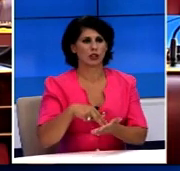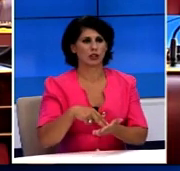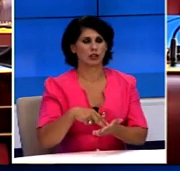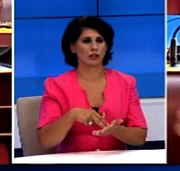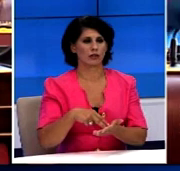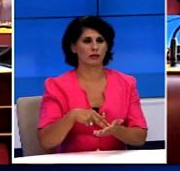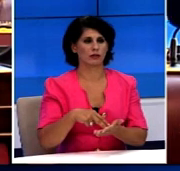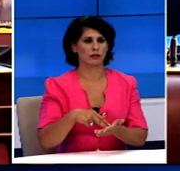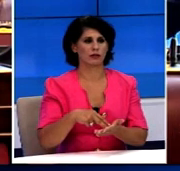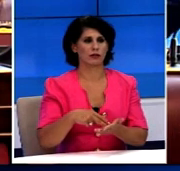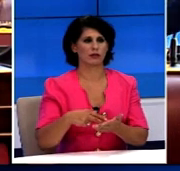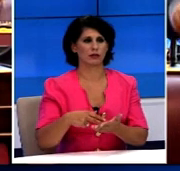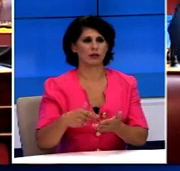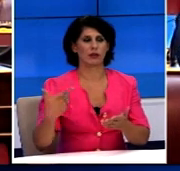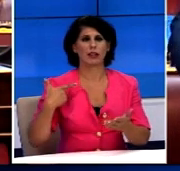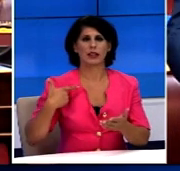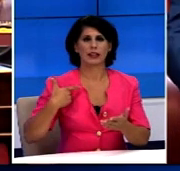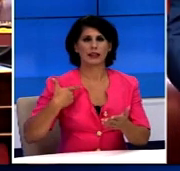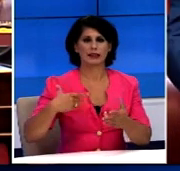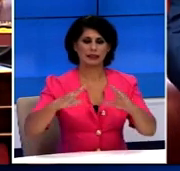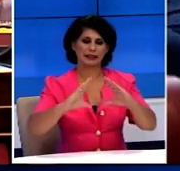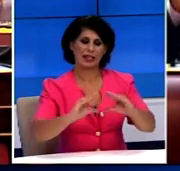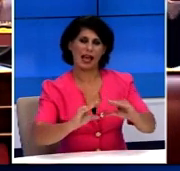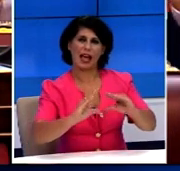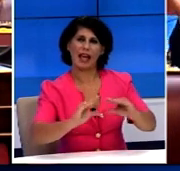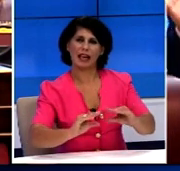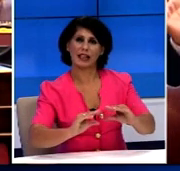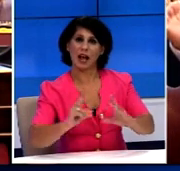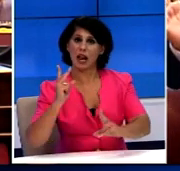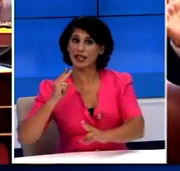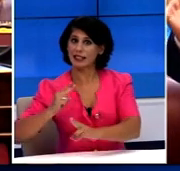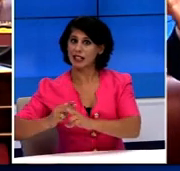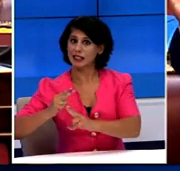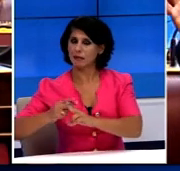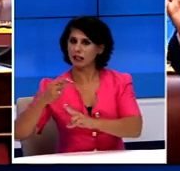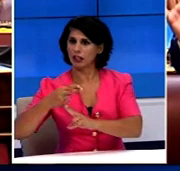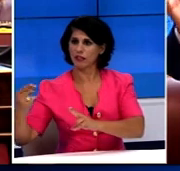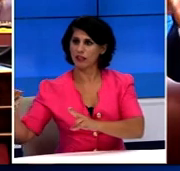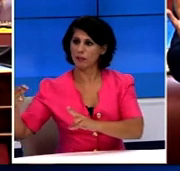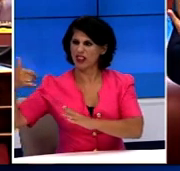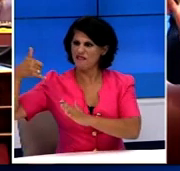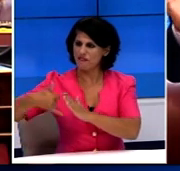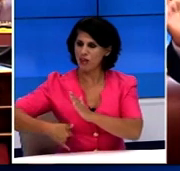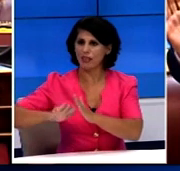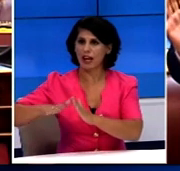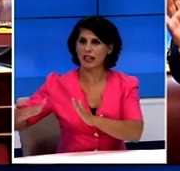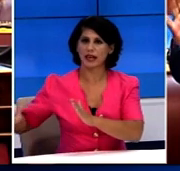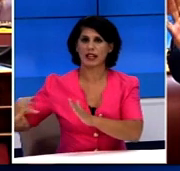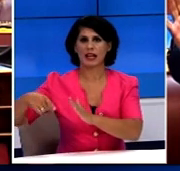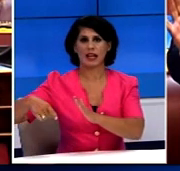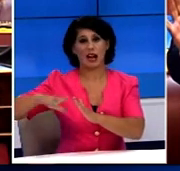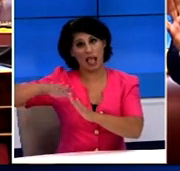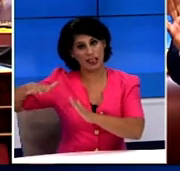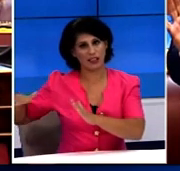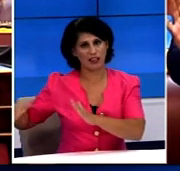κλαμιδοφόρους αλαλάζοντες στα ρηχά νερά των Πρεσπών, αλλά στα κρίσιμα ζητήματα και στα βαθιά νερά του Αιγαίου κάνουμε πίσω.